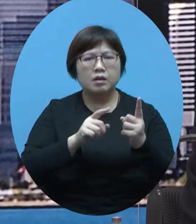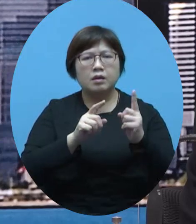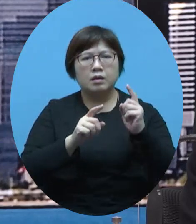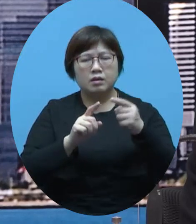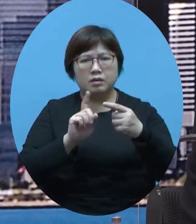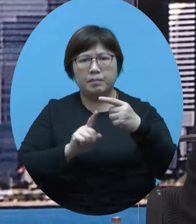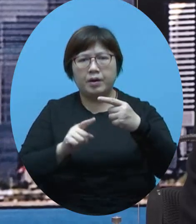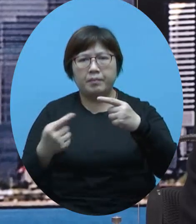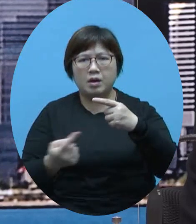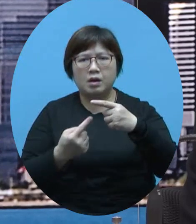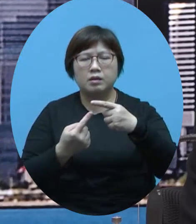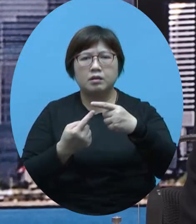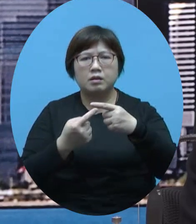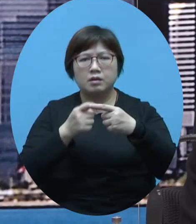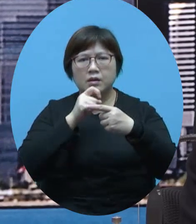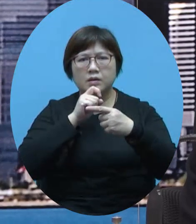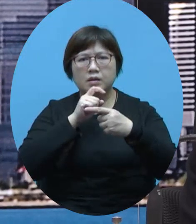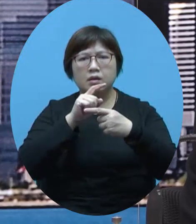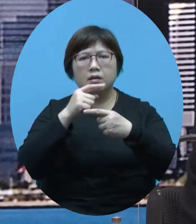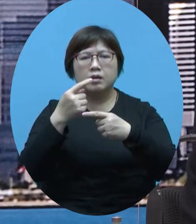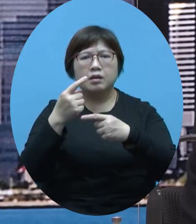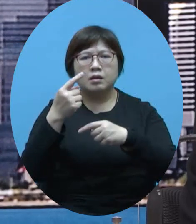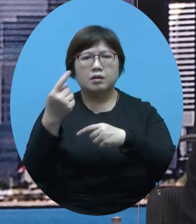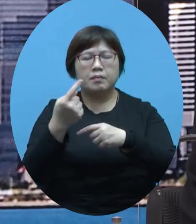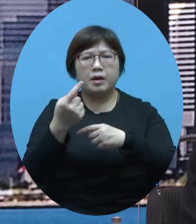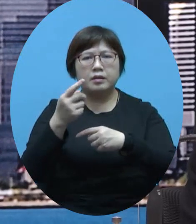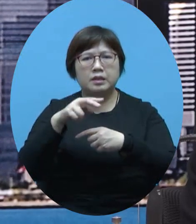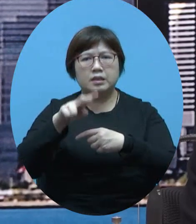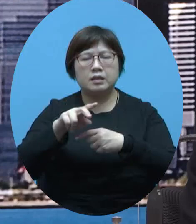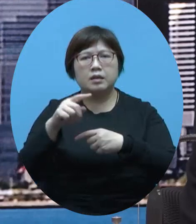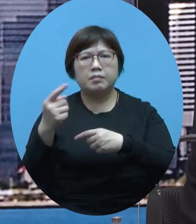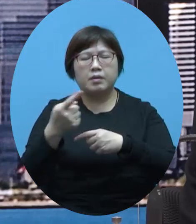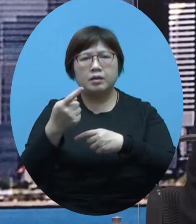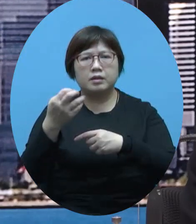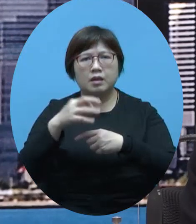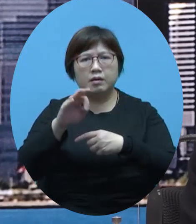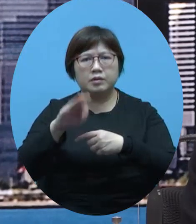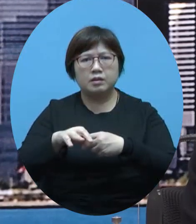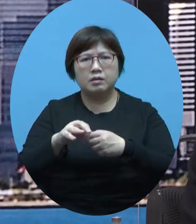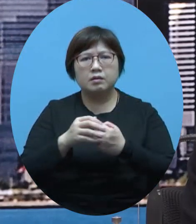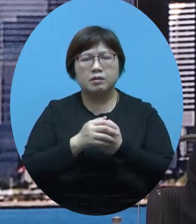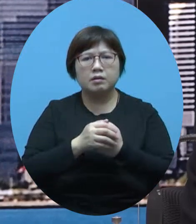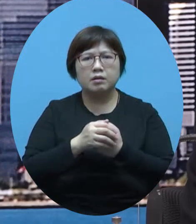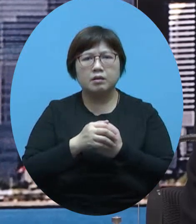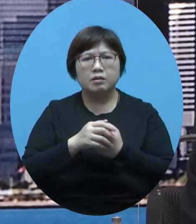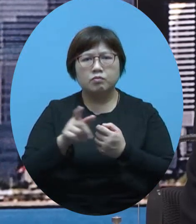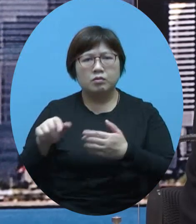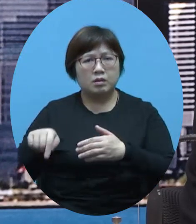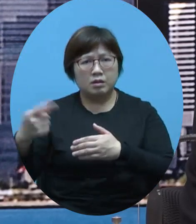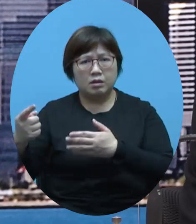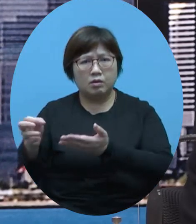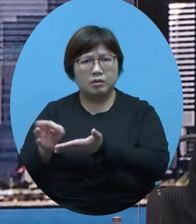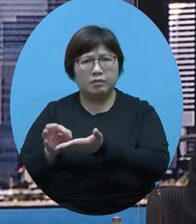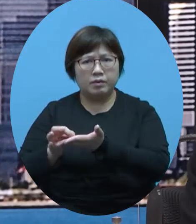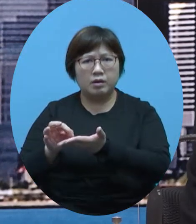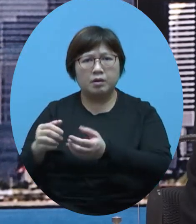嘅人口咧，就係、是、做咗萬二，接近萬三嘅嚇，係超過萬二。咁喺呢個喺如果同其他地方，即